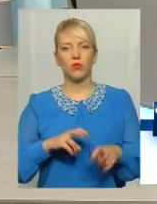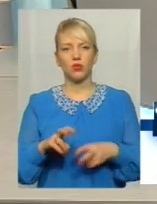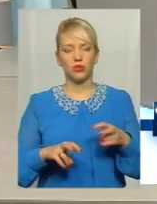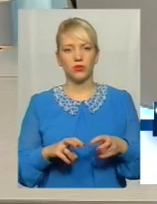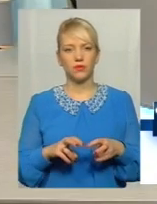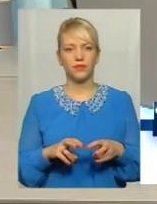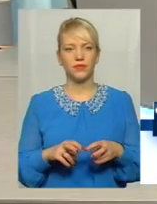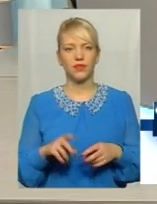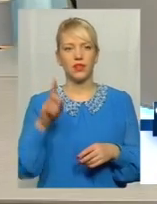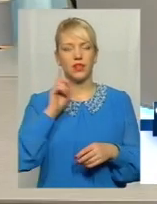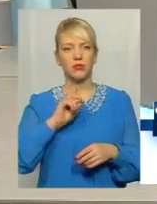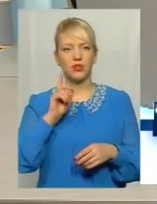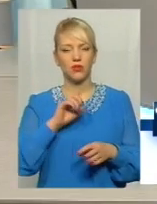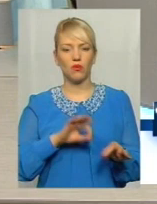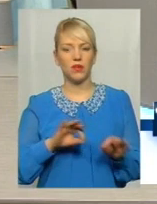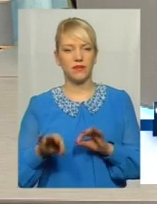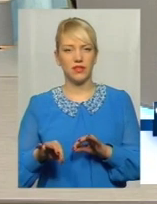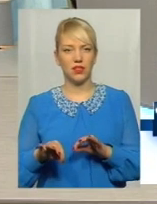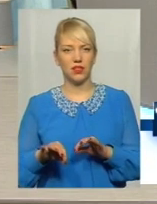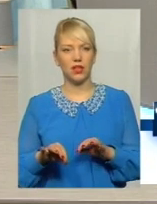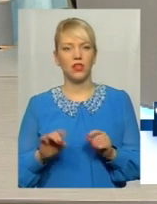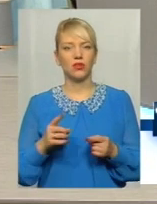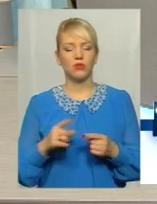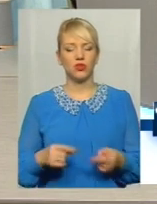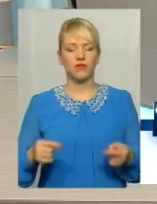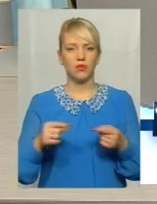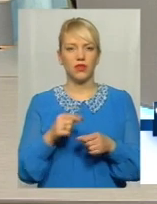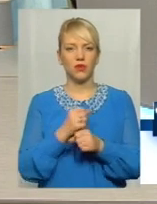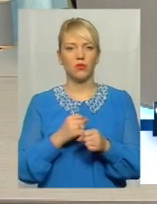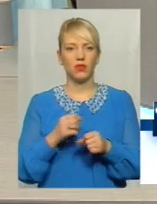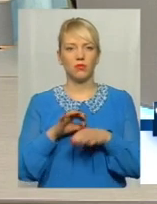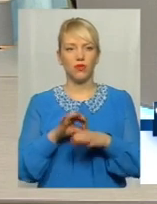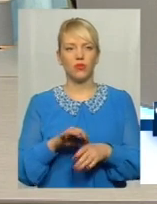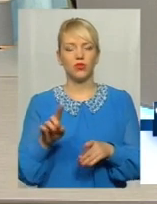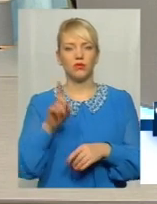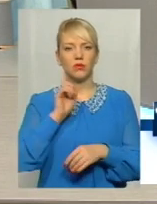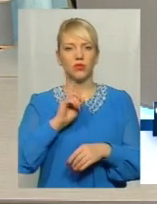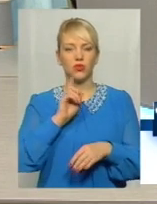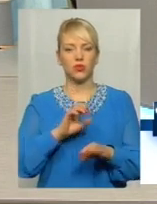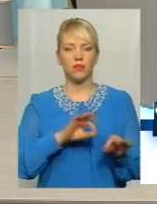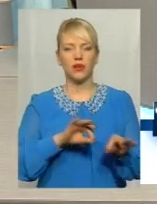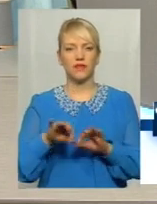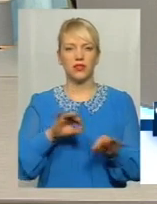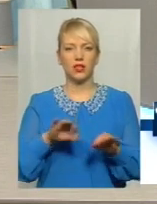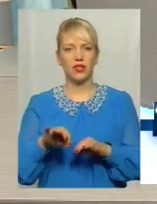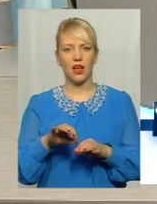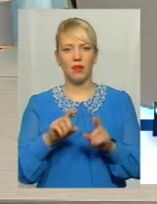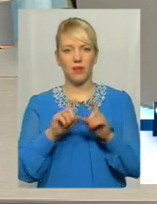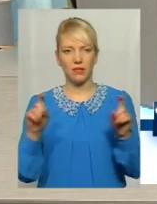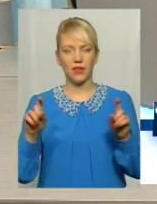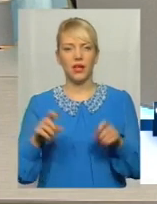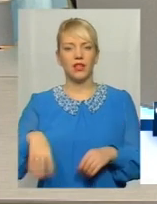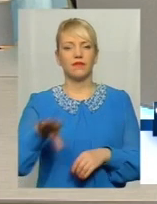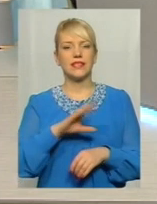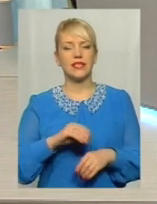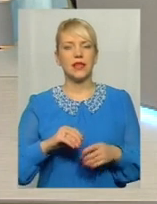безпосередньо тимчасового перевізника, тому що відповідна робота проводила, щоб закрити тимчасовими перевізниками всі маршрути,